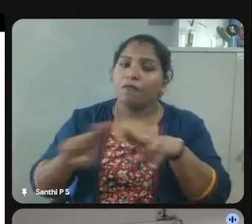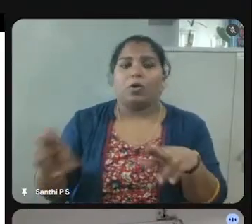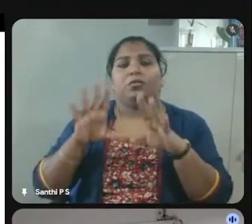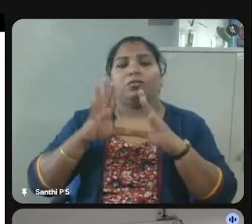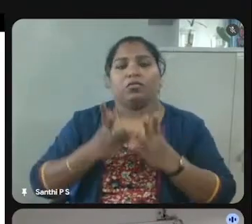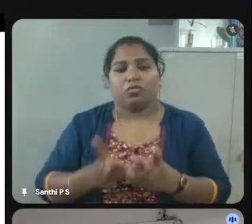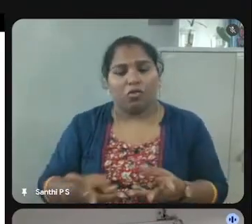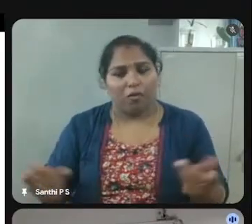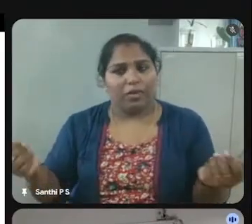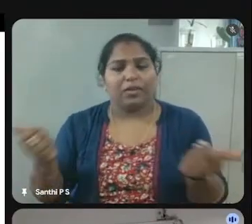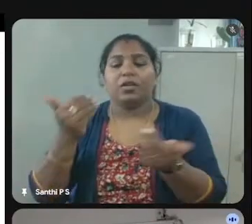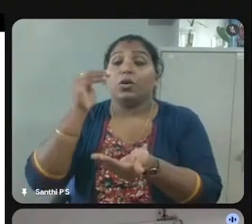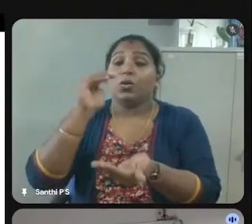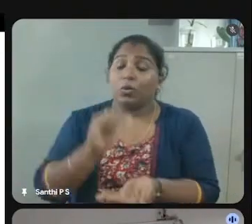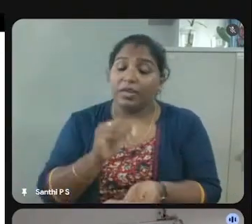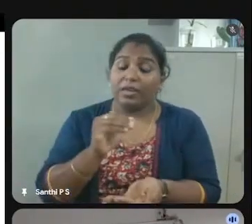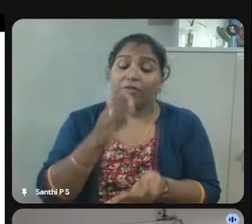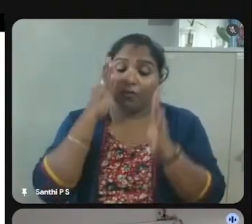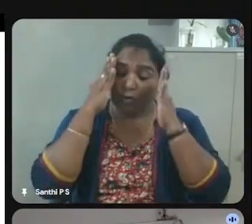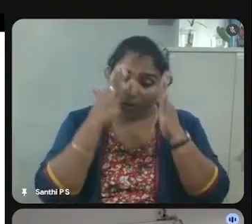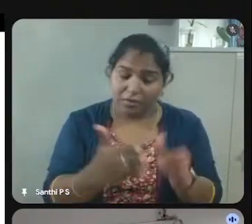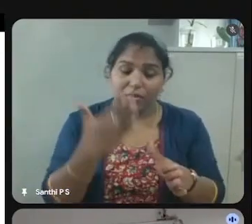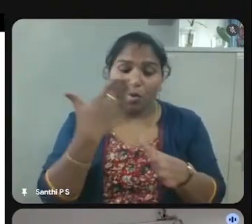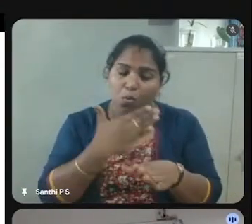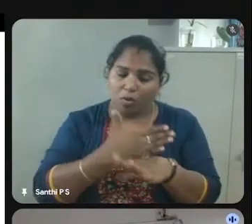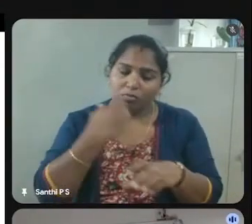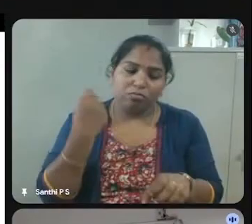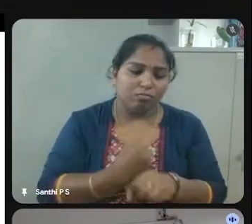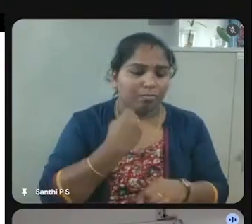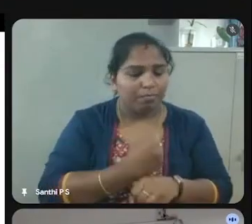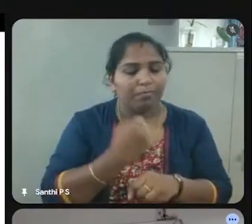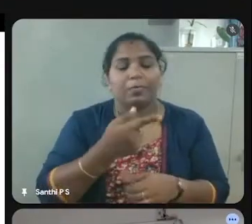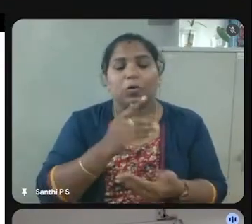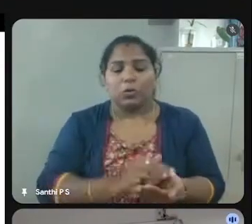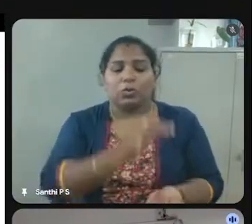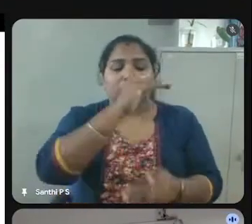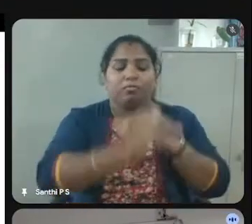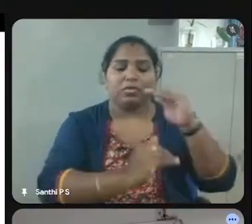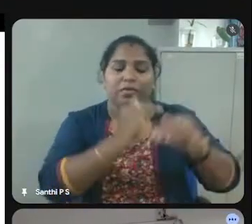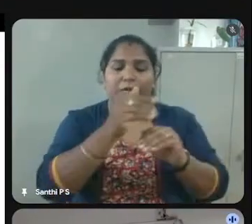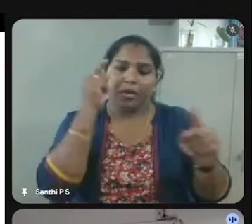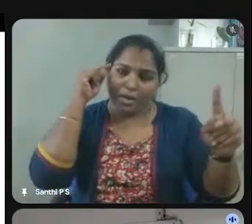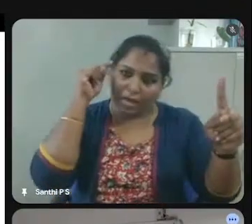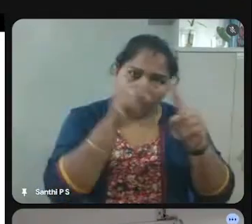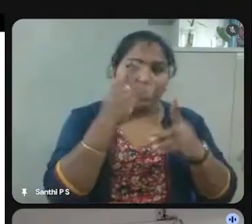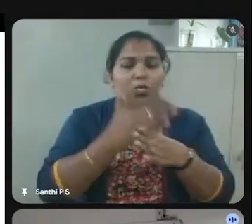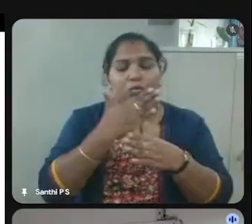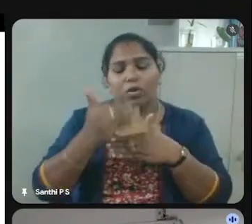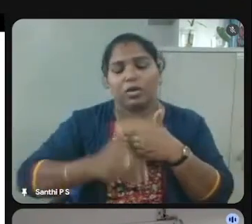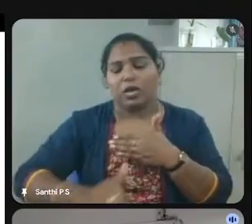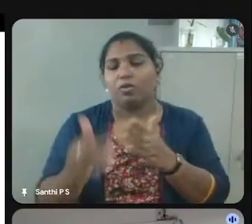ഭേദമാക്കി കുട്ടിക്ക് വേണ്ടി പ്രോപ്പറായിട്ട് വർക്ക് ചെയ്യാനായിട്ടുള്ള ഒരു മാനസിക സ്ഥിതി മെയിൻറ്റെയിൻ ചെയ്യാൻ നിങ്ങൾക്ക് തീർച്ചയായിട്ടും സാധിക്കും.